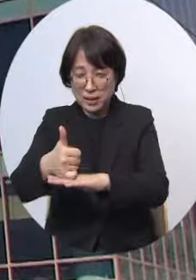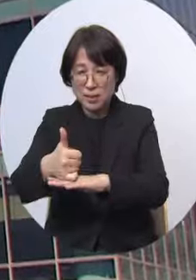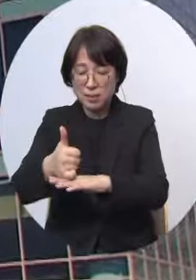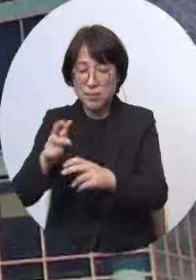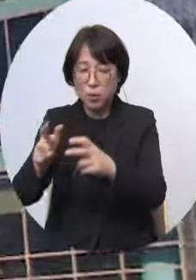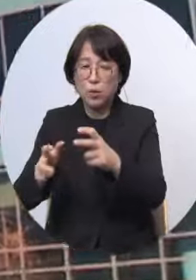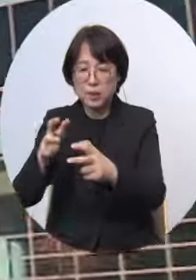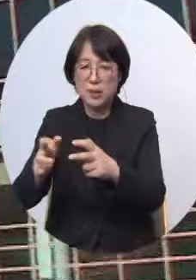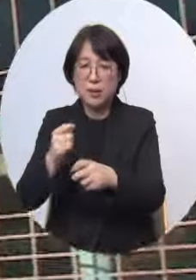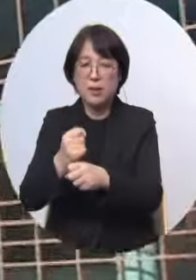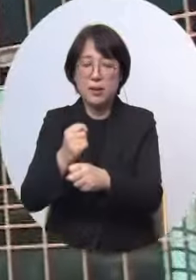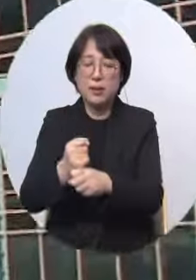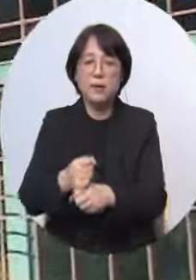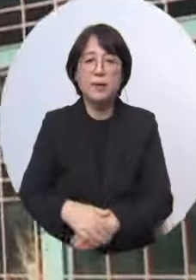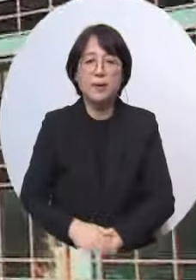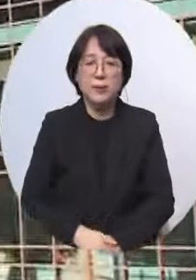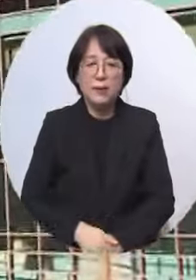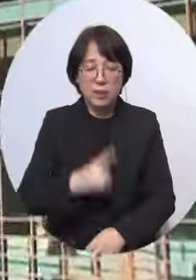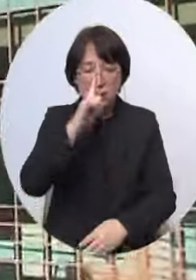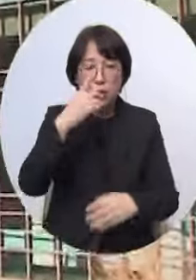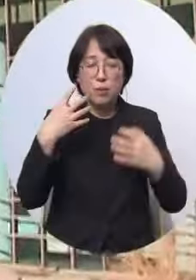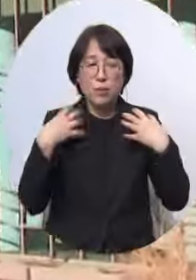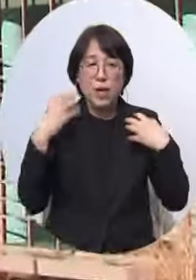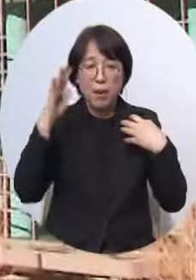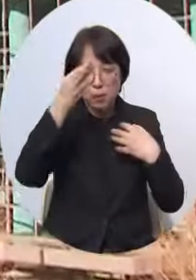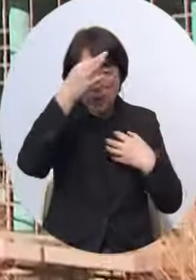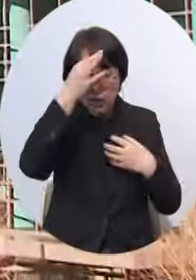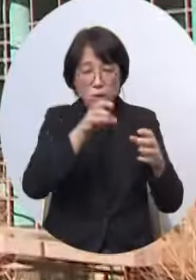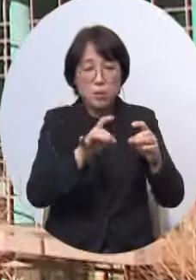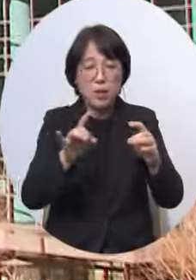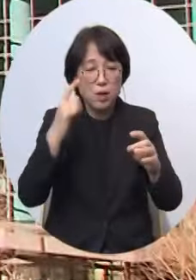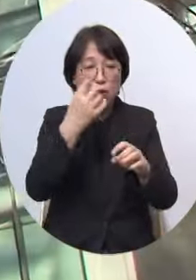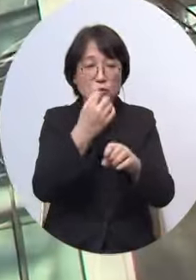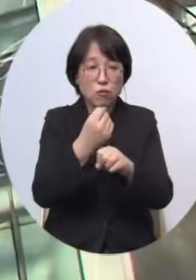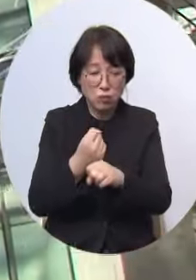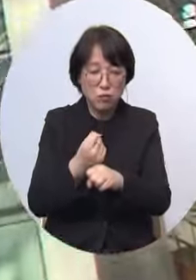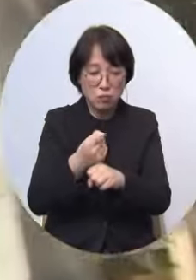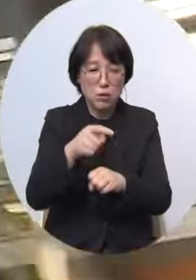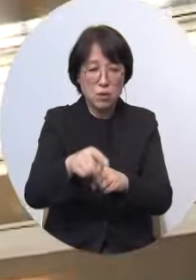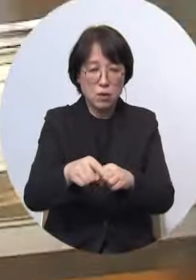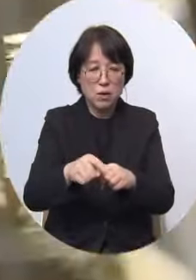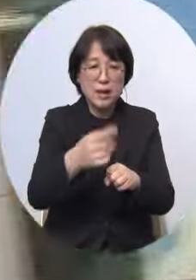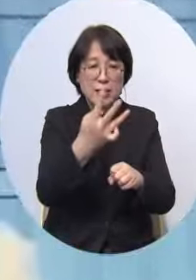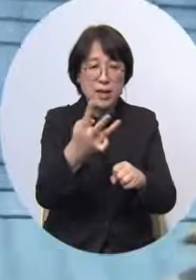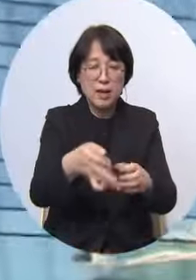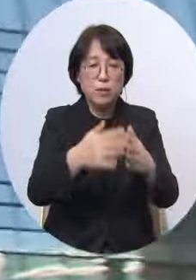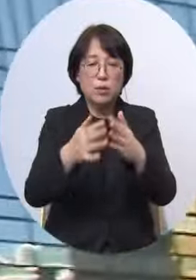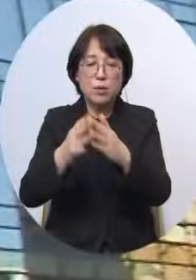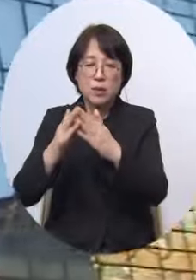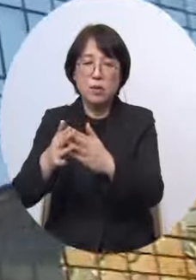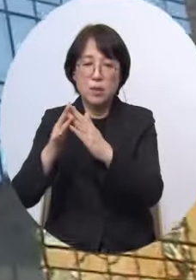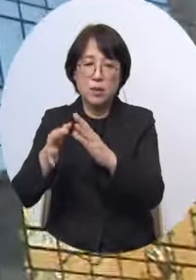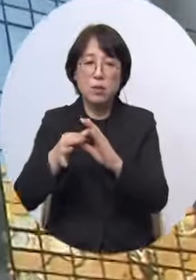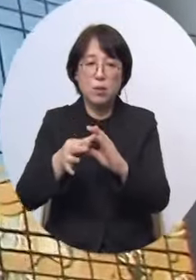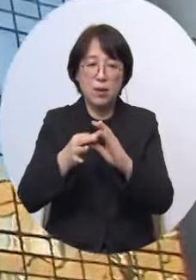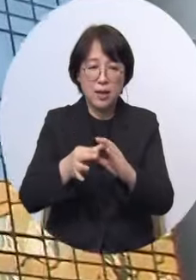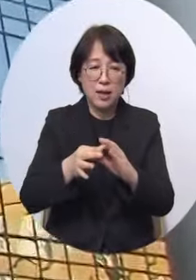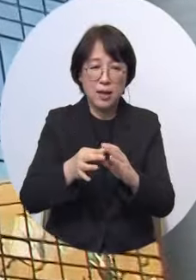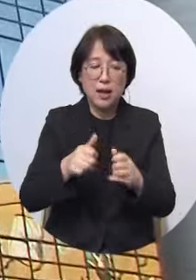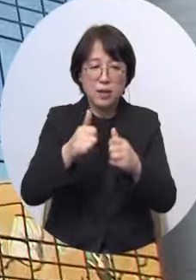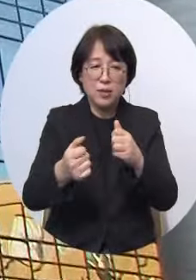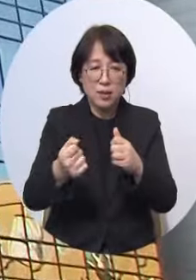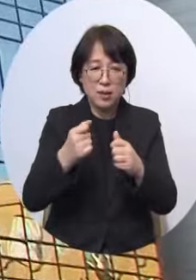육성할 계획입니다. 정부는 차세대 기술별 연구개발 거점 조성을 통해 메가클러스터 경쟁력을 높이고